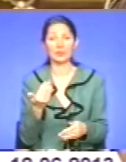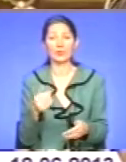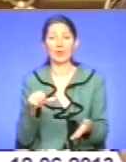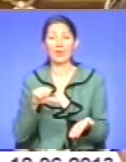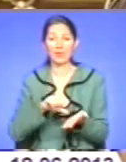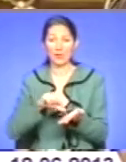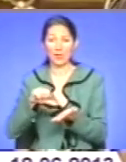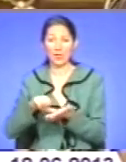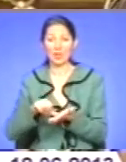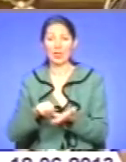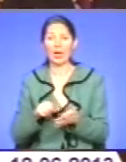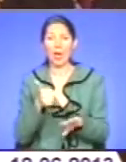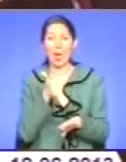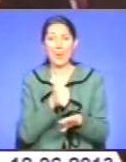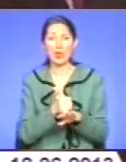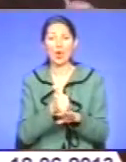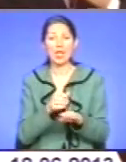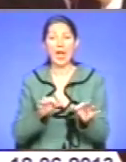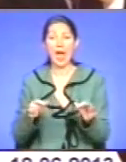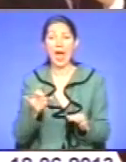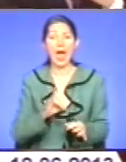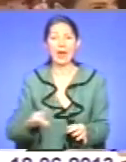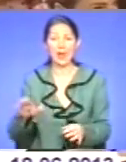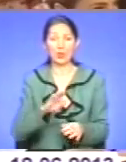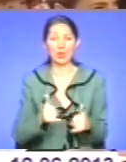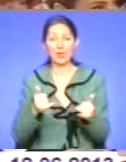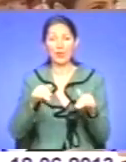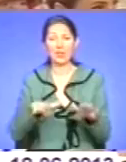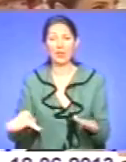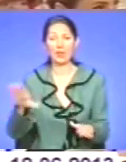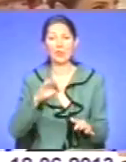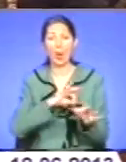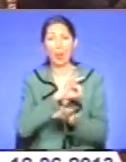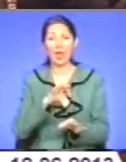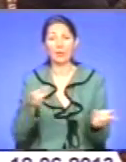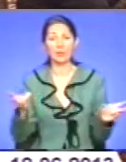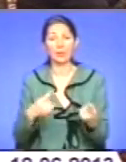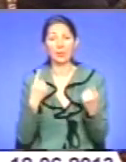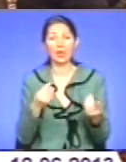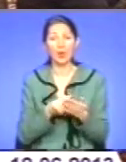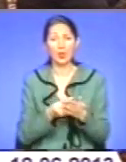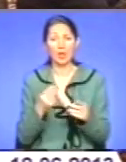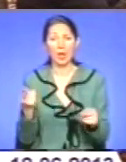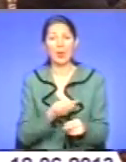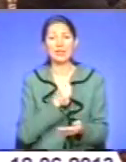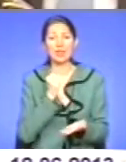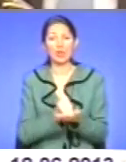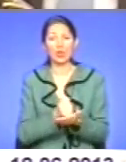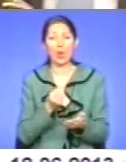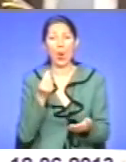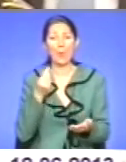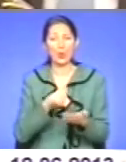відвідайте пілотні регіони. Для вирішення усіх запланованих проєктів потрібні чималі кошти. Без затвердженого бюджету на друге